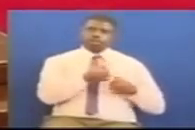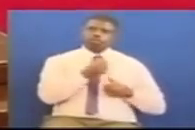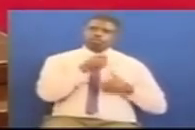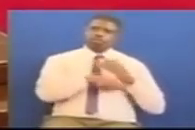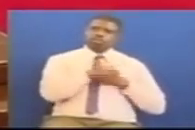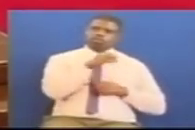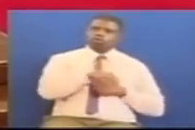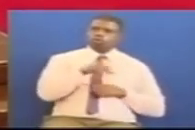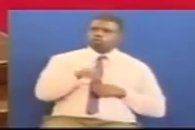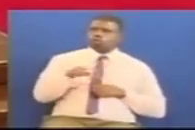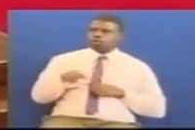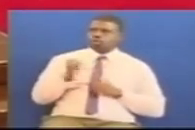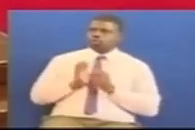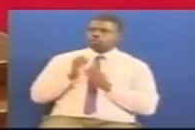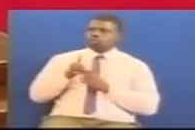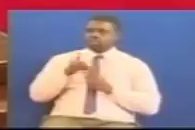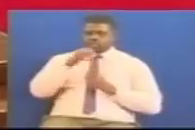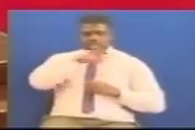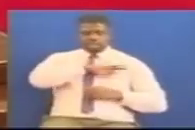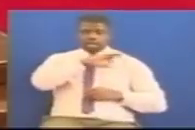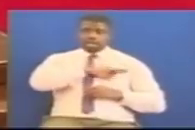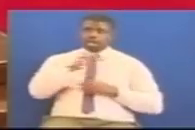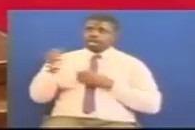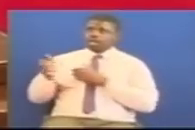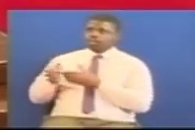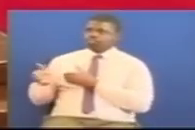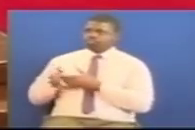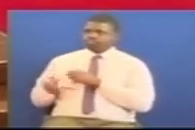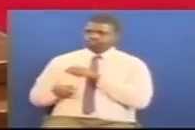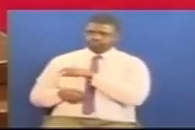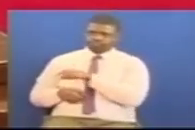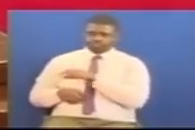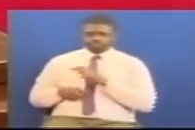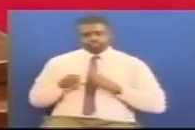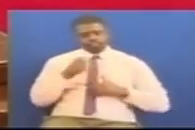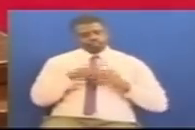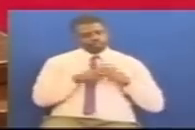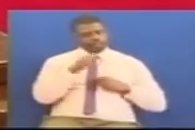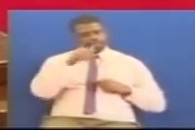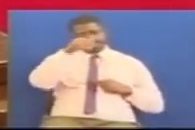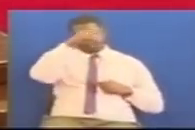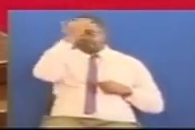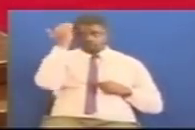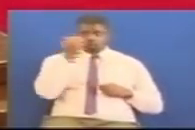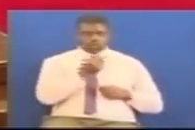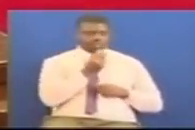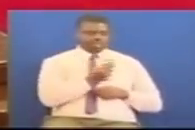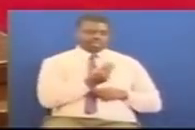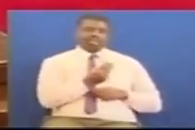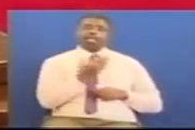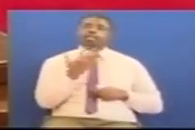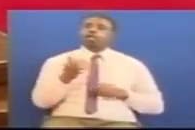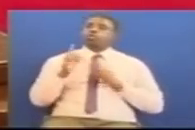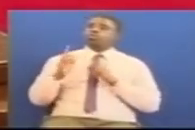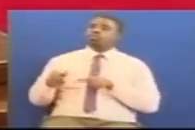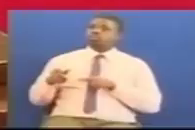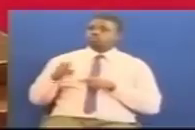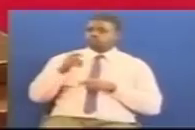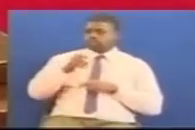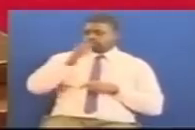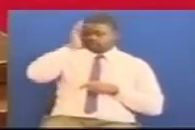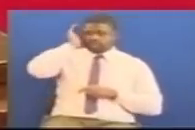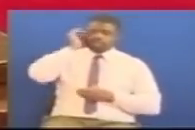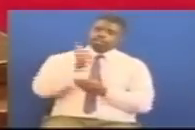sokoni kwa ajira za hivi karibuni. Lakini pia katika vyuo 35 ambavyo tunavyo, serikali imeamua